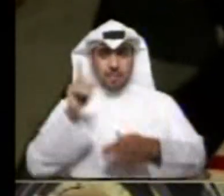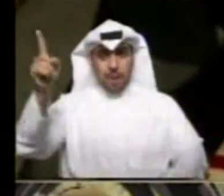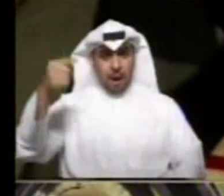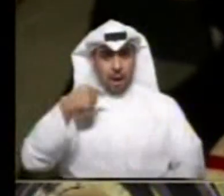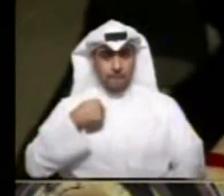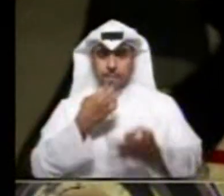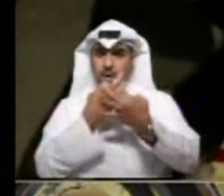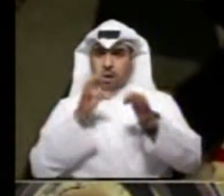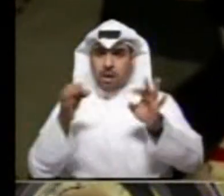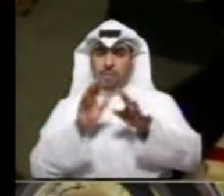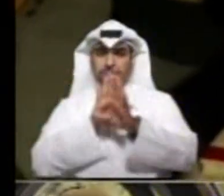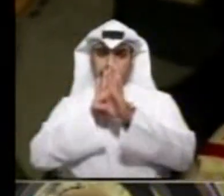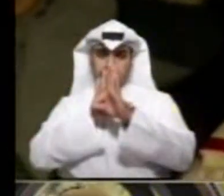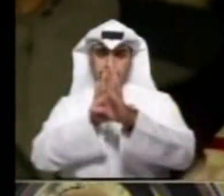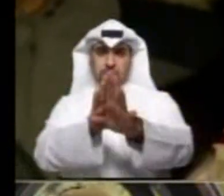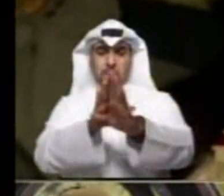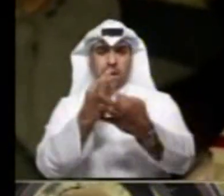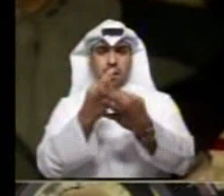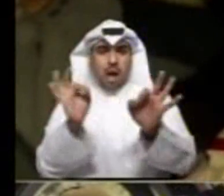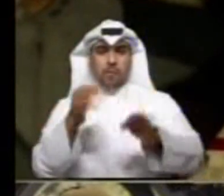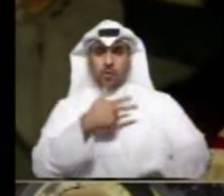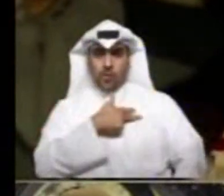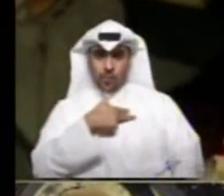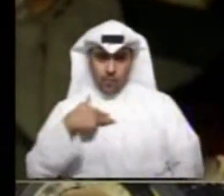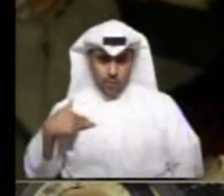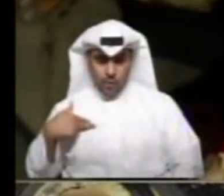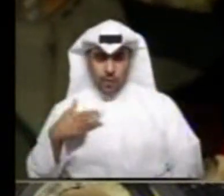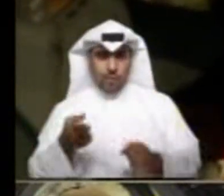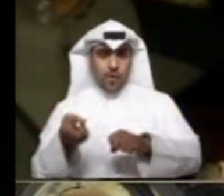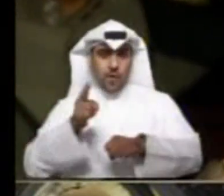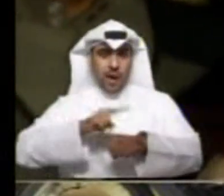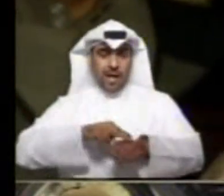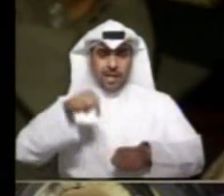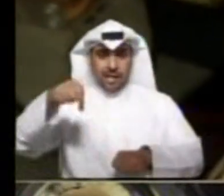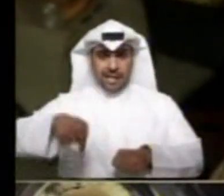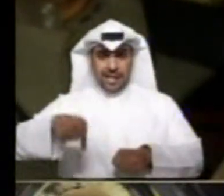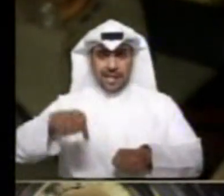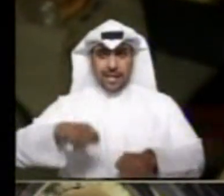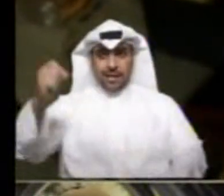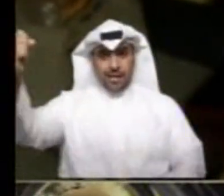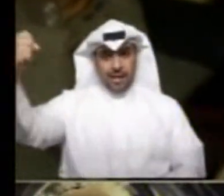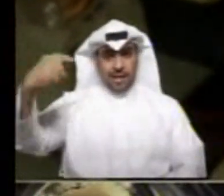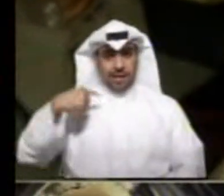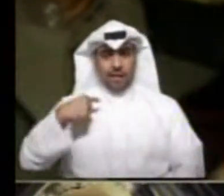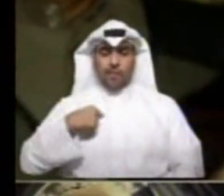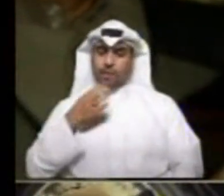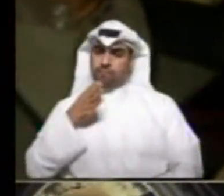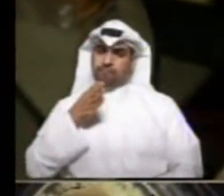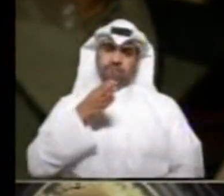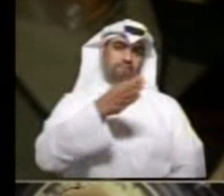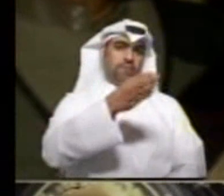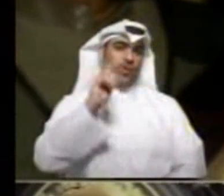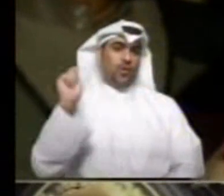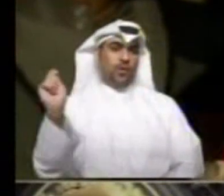لاسناد الجهات الحكوميه، وعن طريقه يوجه لنا الاوردر واحنا نستطلع عليه ونرتب امورنا